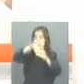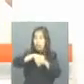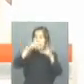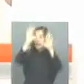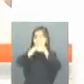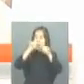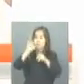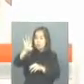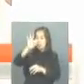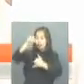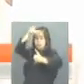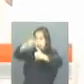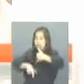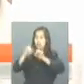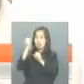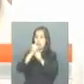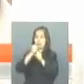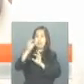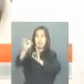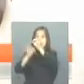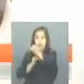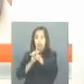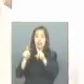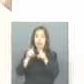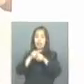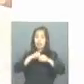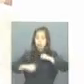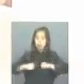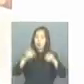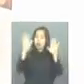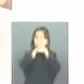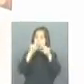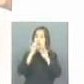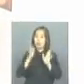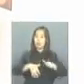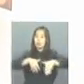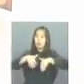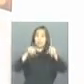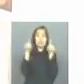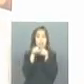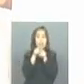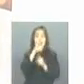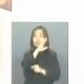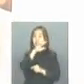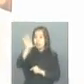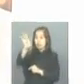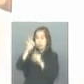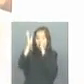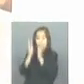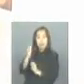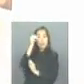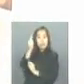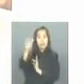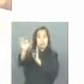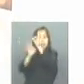ทำหน้าที่แทนประชาชนซึ่งพวกเราเนี่ยถึงเป็นเยาวชนก็คือประชาชนคนหนึ่งนะคะถ้าหากเราเลือกคนดีไปเข้าไปทำหน้าที่แทน